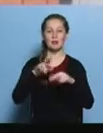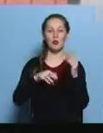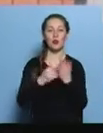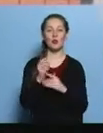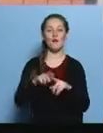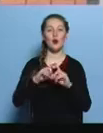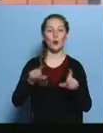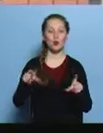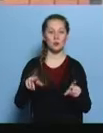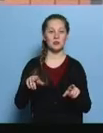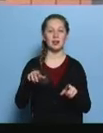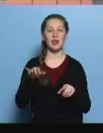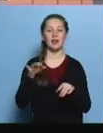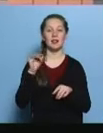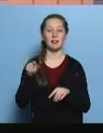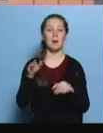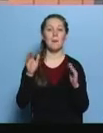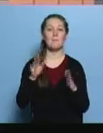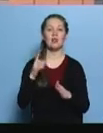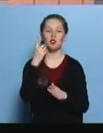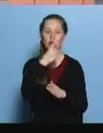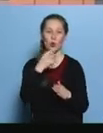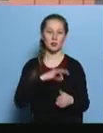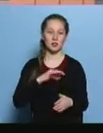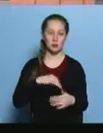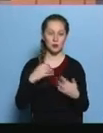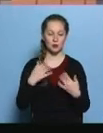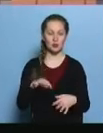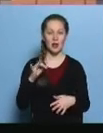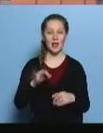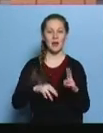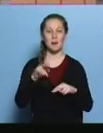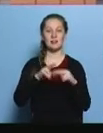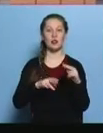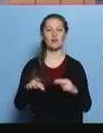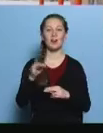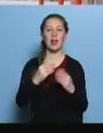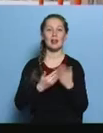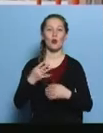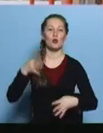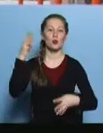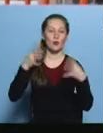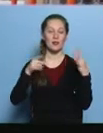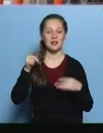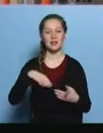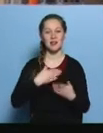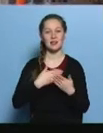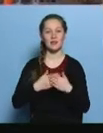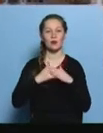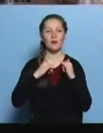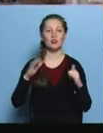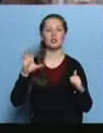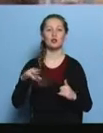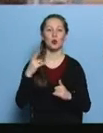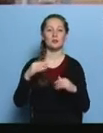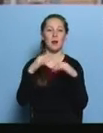9-ки в рекордные сроки – меньше года. В рекордном по количеству новостроек в микрорайоне. Здесь сегодня активно растут и социальные